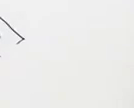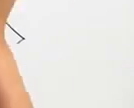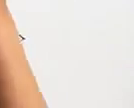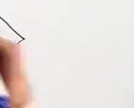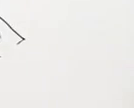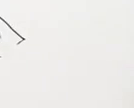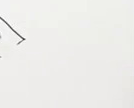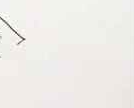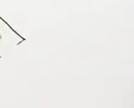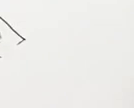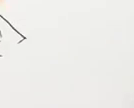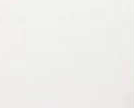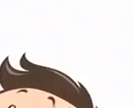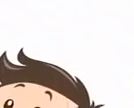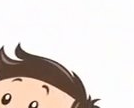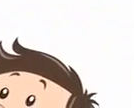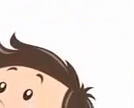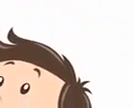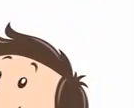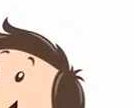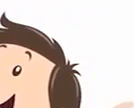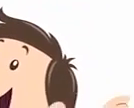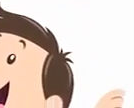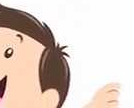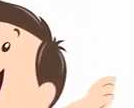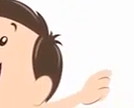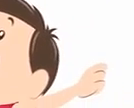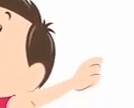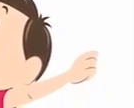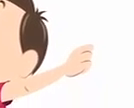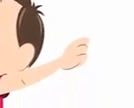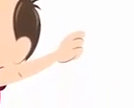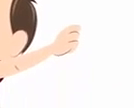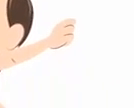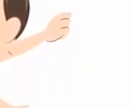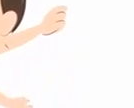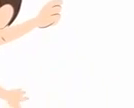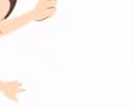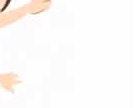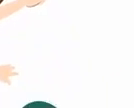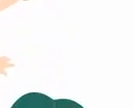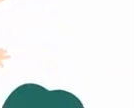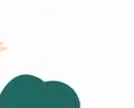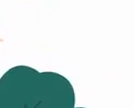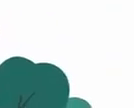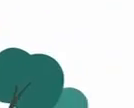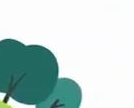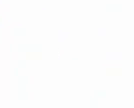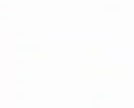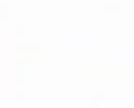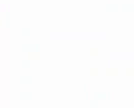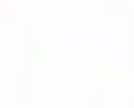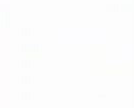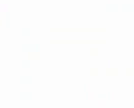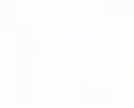Maktabda, ijodda yoki sportda har bir o'g'il va qiz uchun g'alaba hissi muhimdir. Ammo bu yoshda bolalar kichik muvaffaqiyatlarni unutishadi.